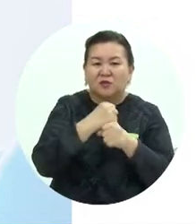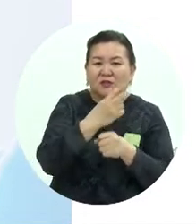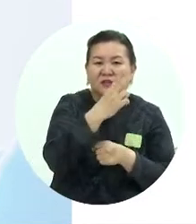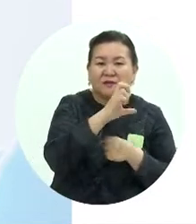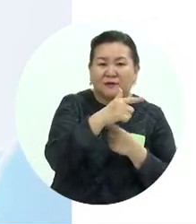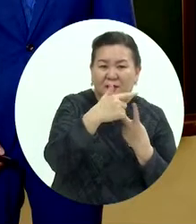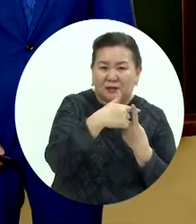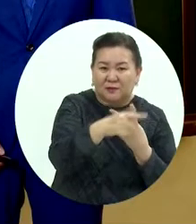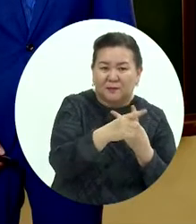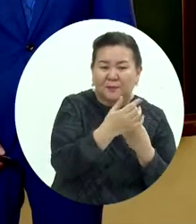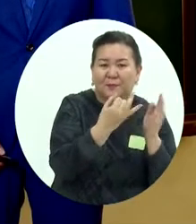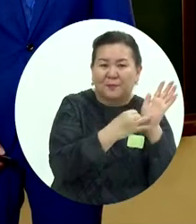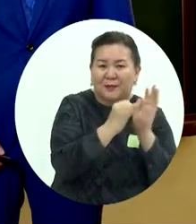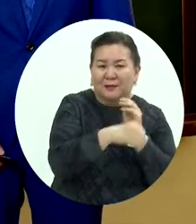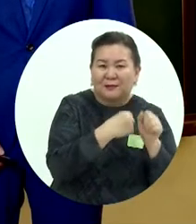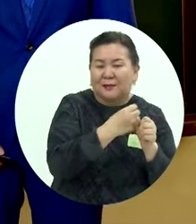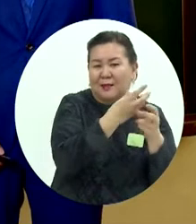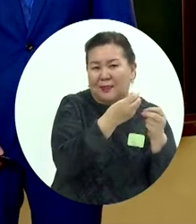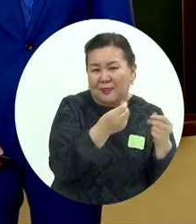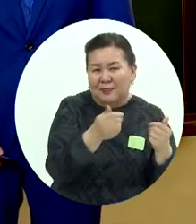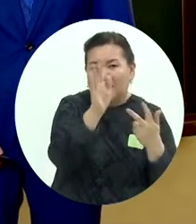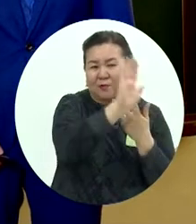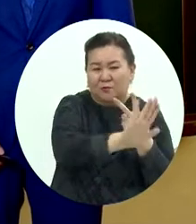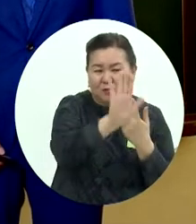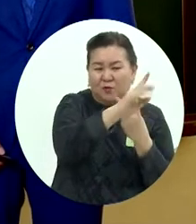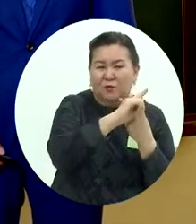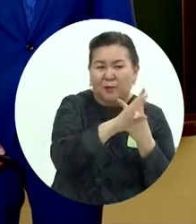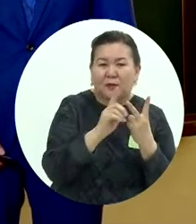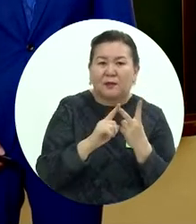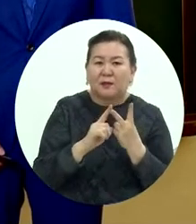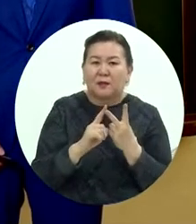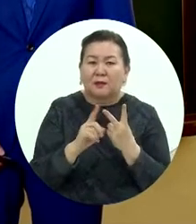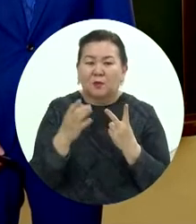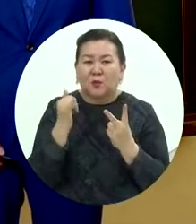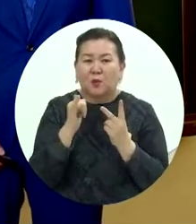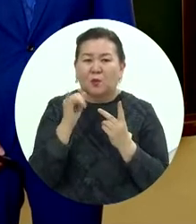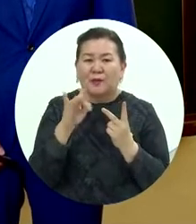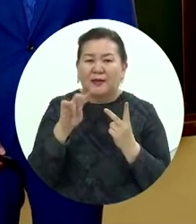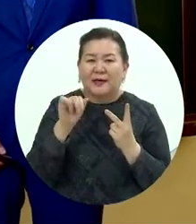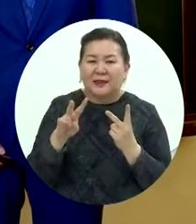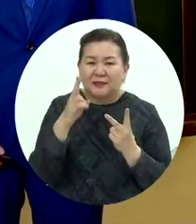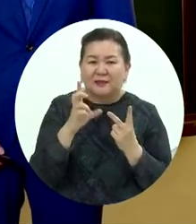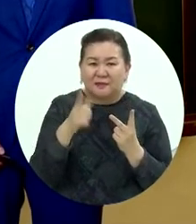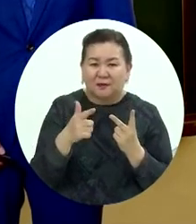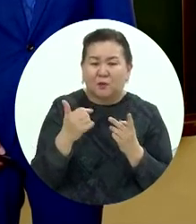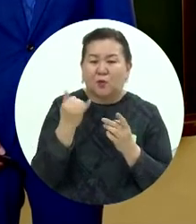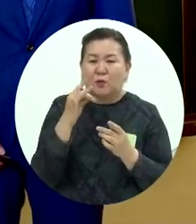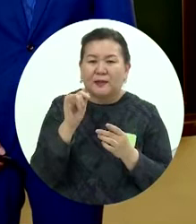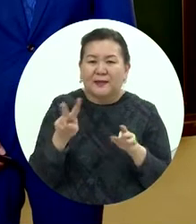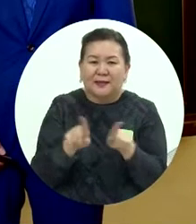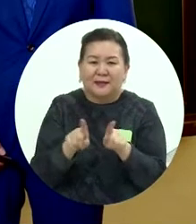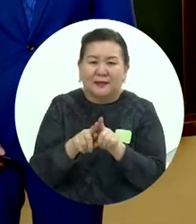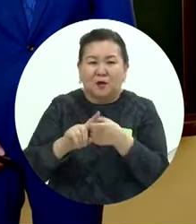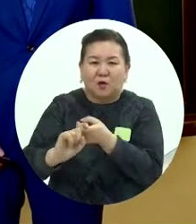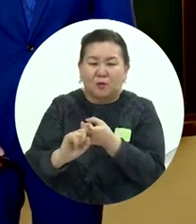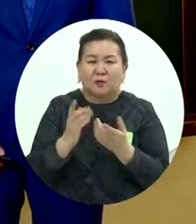цэвдэг маань олон жилийн хугацаанд хайлтгүй мөнх хөлтнөр байсныг хэлж байгаа. Харин улирлын цэвдэг бол улирлын чанартаагаар хөлтөж гисдэг